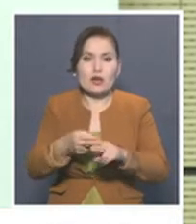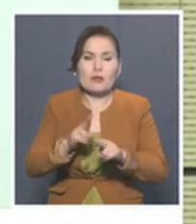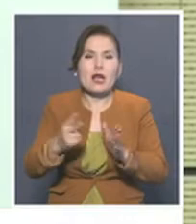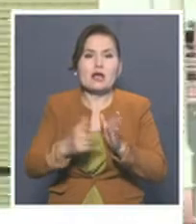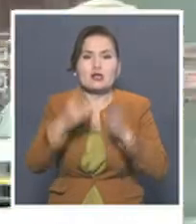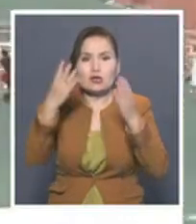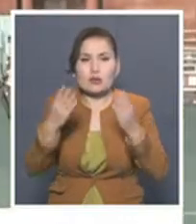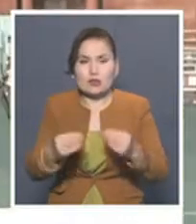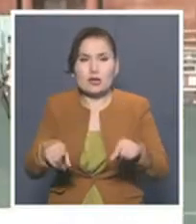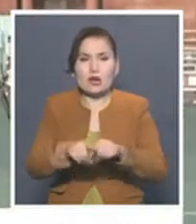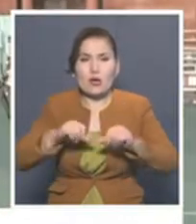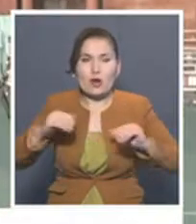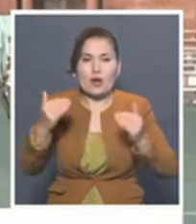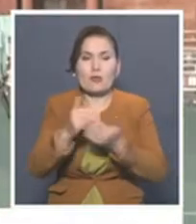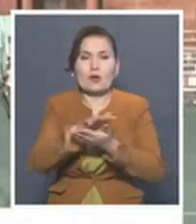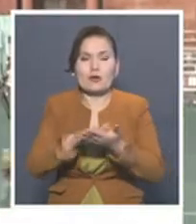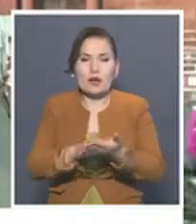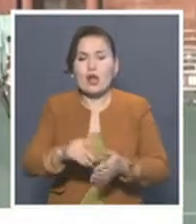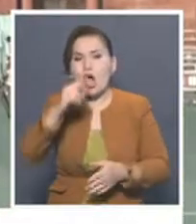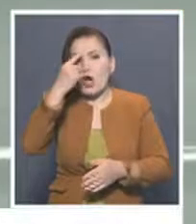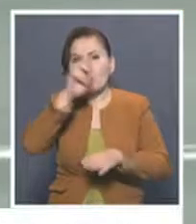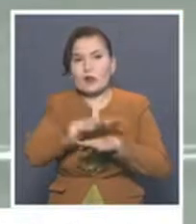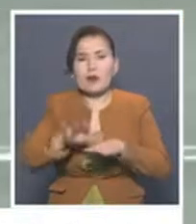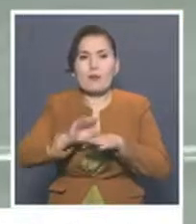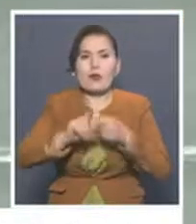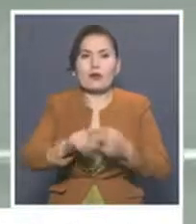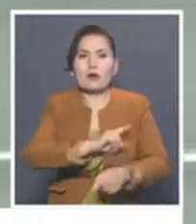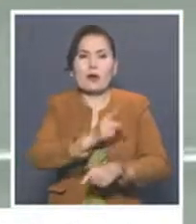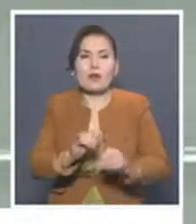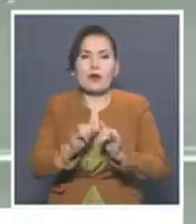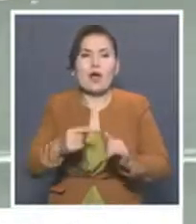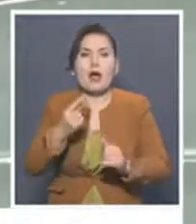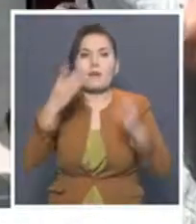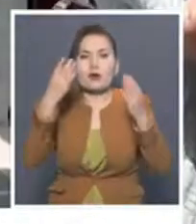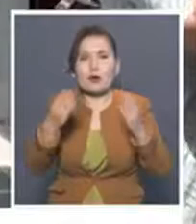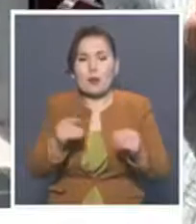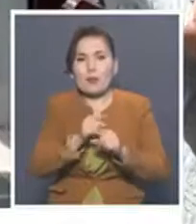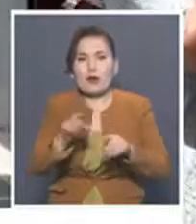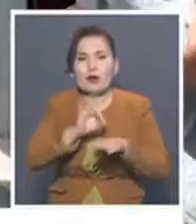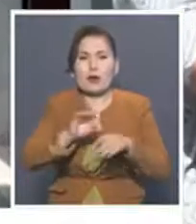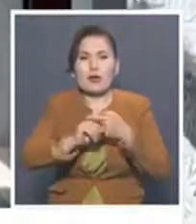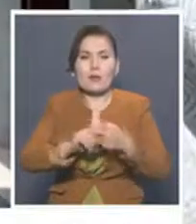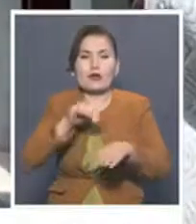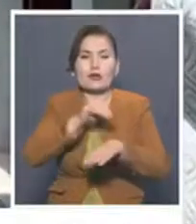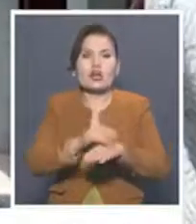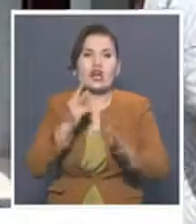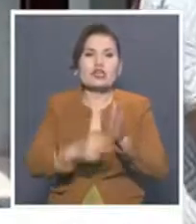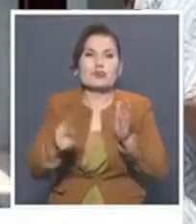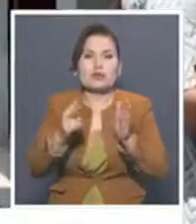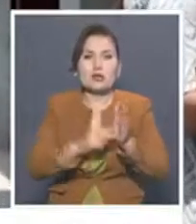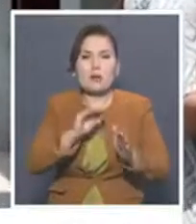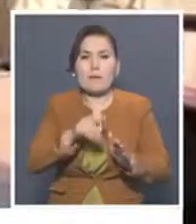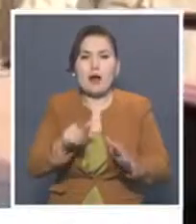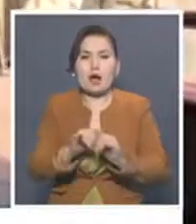күнге созылады. Үндістанда вирустың таралу қарқыны күшейді. Елде бір тәулікте дертке шалдыққандар 77 мыңға артып, жалпы